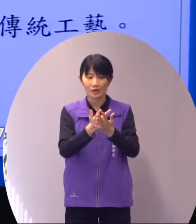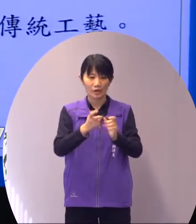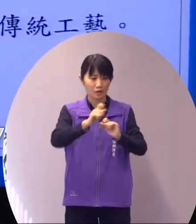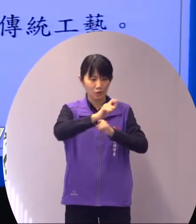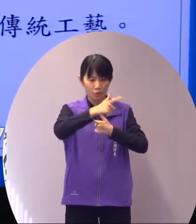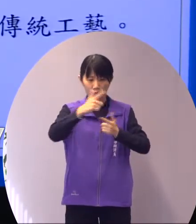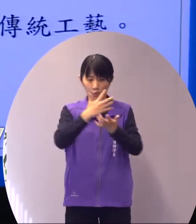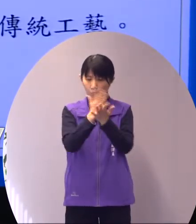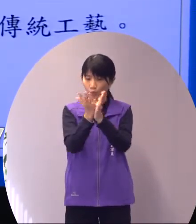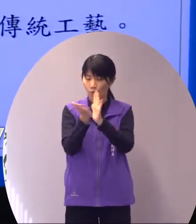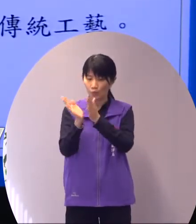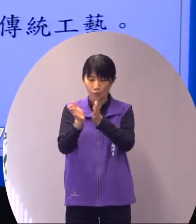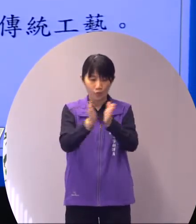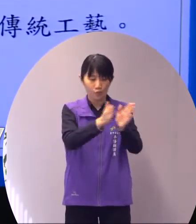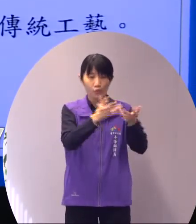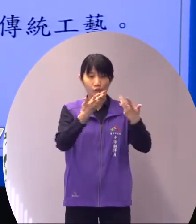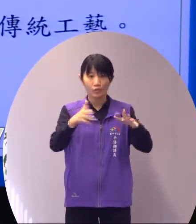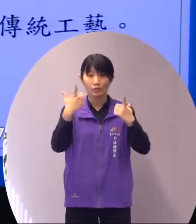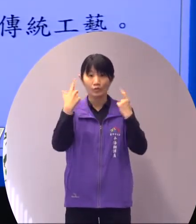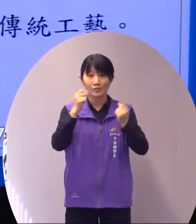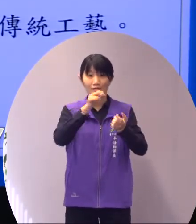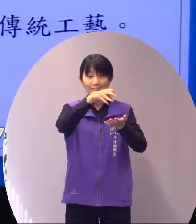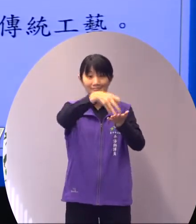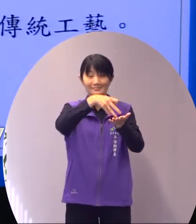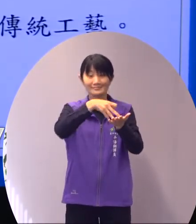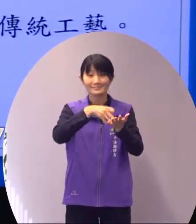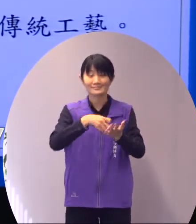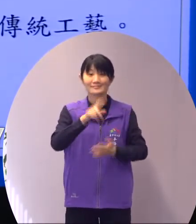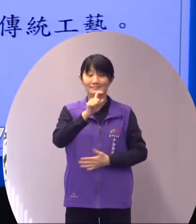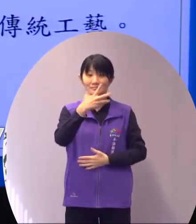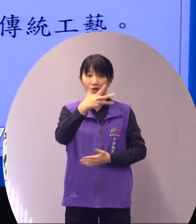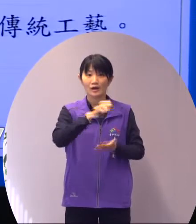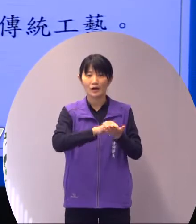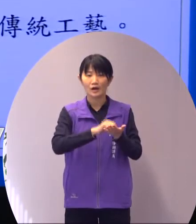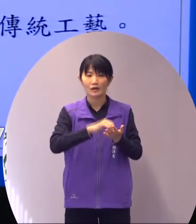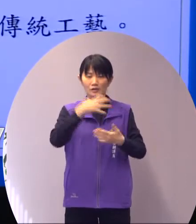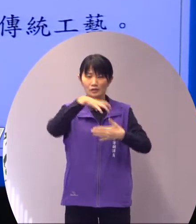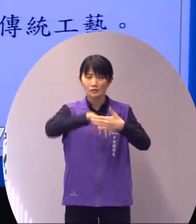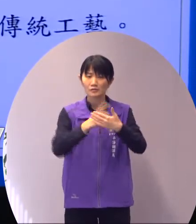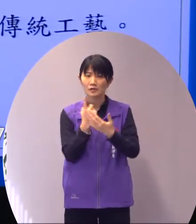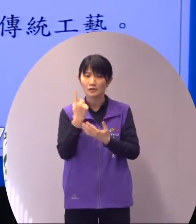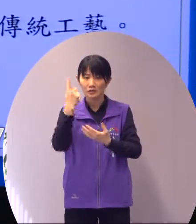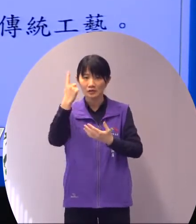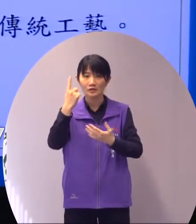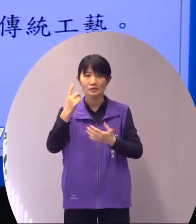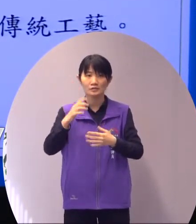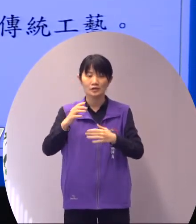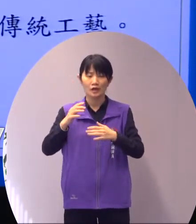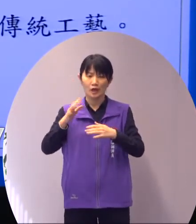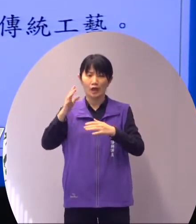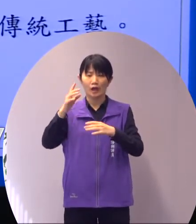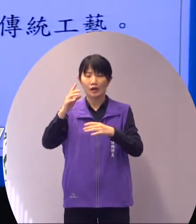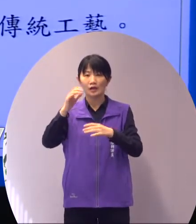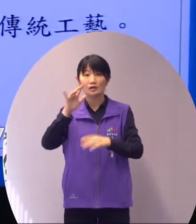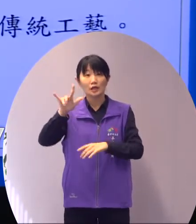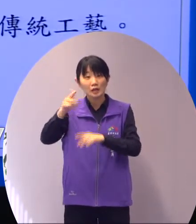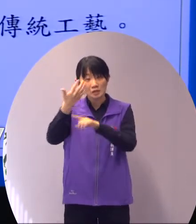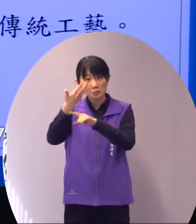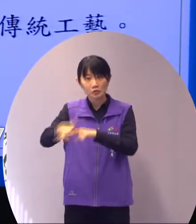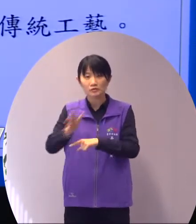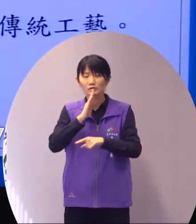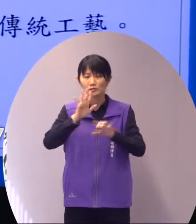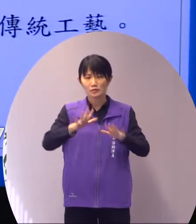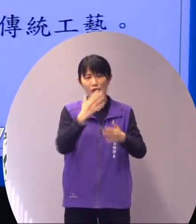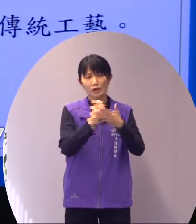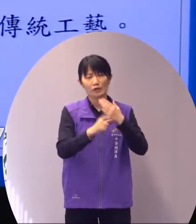充沛，原来登录有18件，因为其中一位赖作明义师在今年往生，所以目前只有